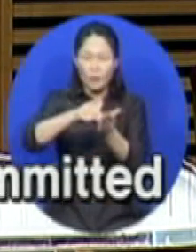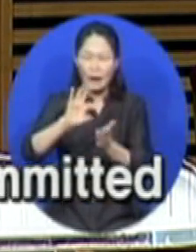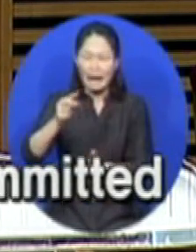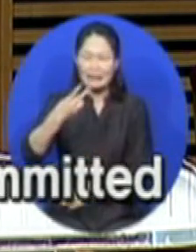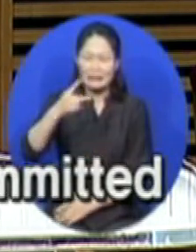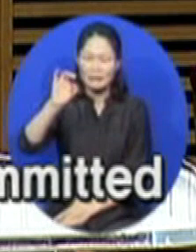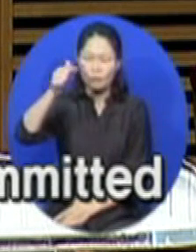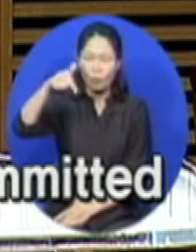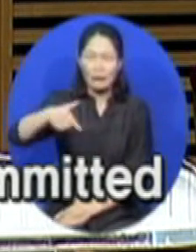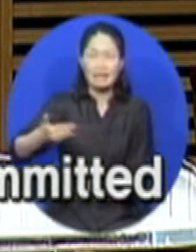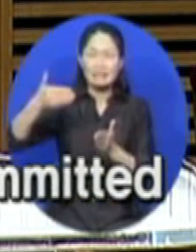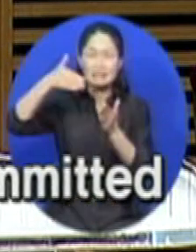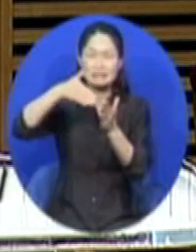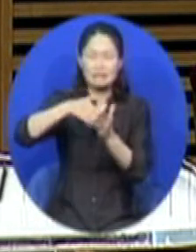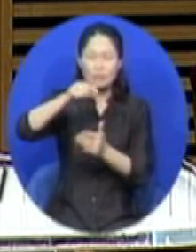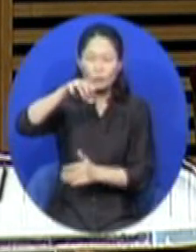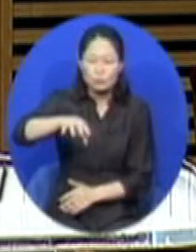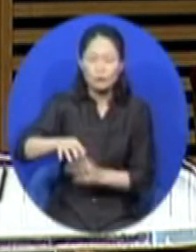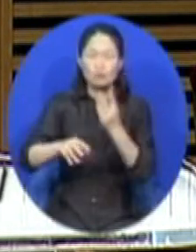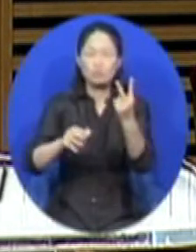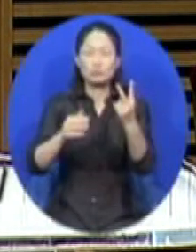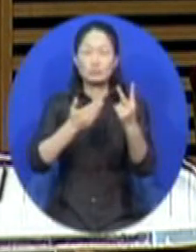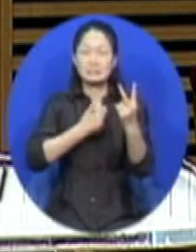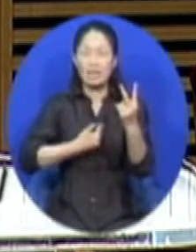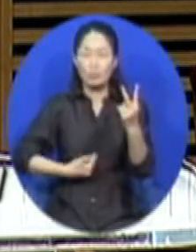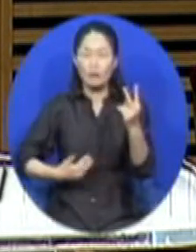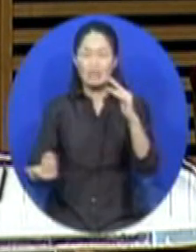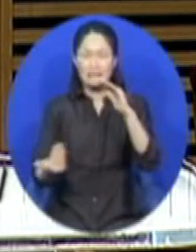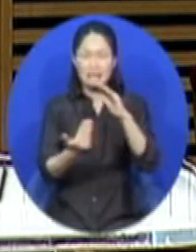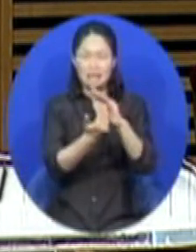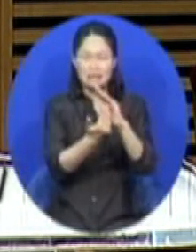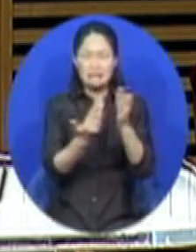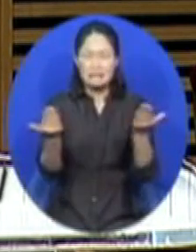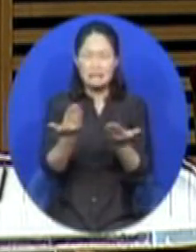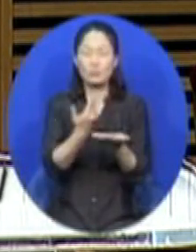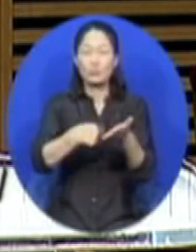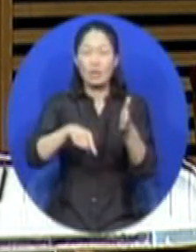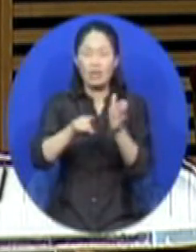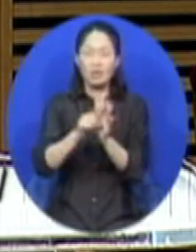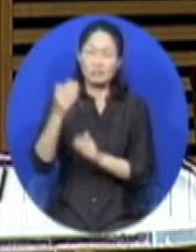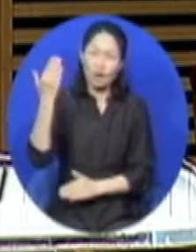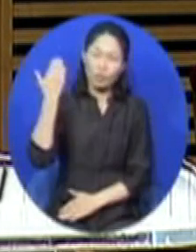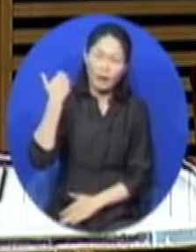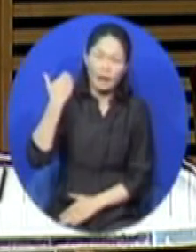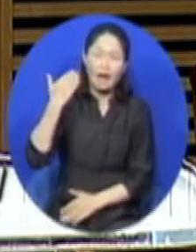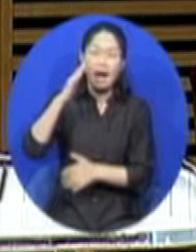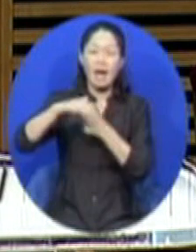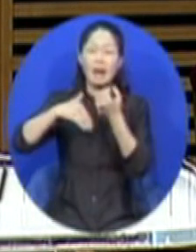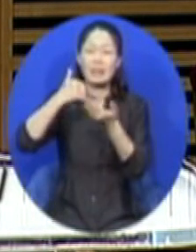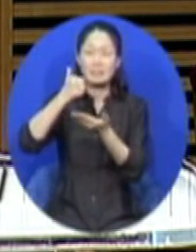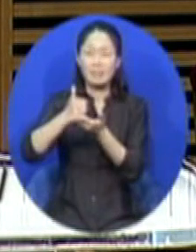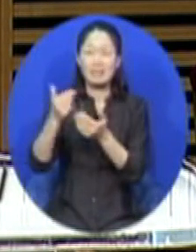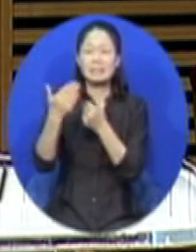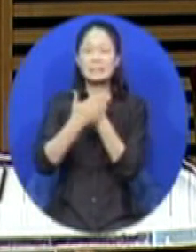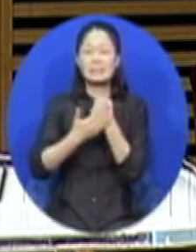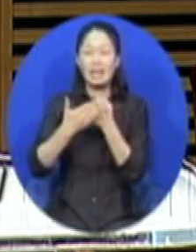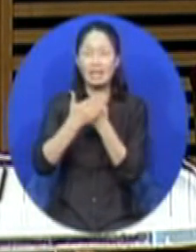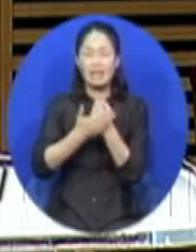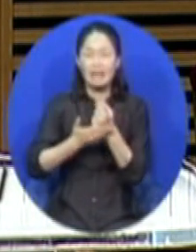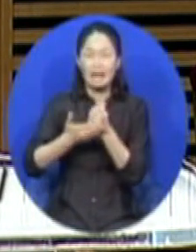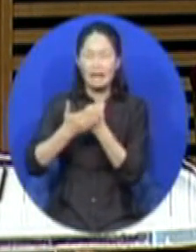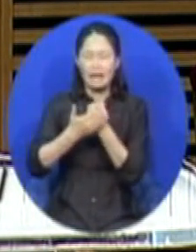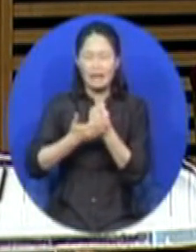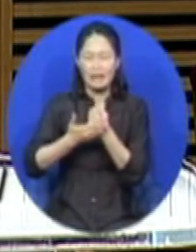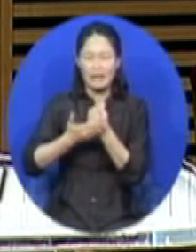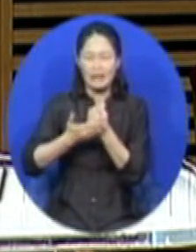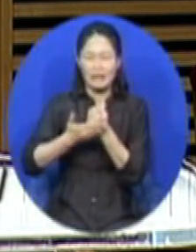곳은 두 사도가 이룬 그 일을 위하여 전에 하나님의 은혜에 부탁하자